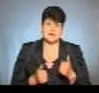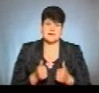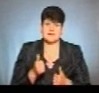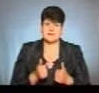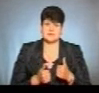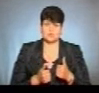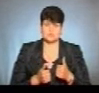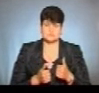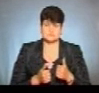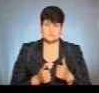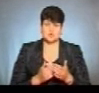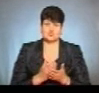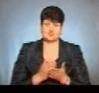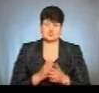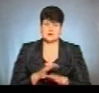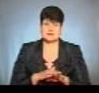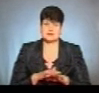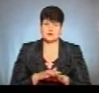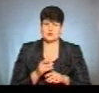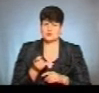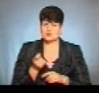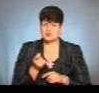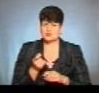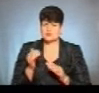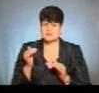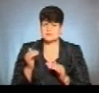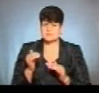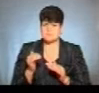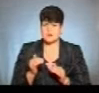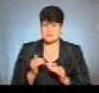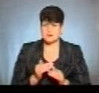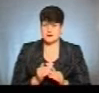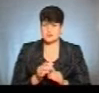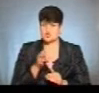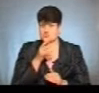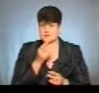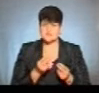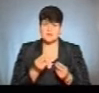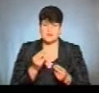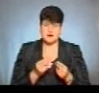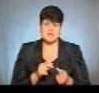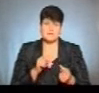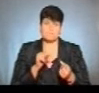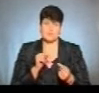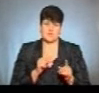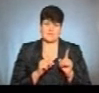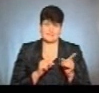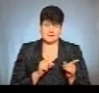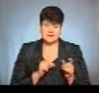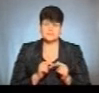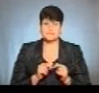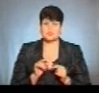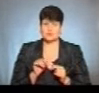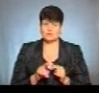рейтингу «Слуги народу» чуть-чуть спадає, тобто час грає дещо проти них. Тому